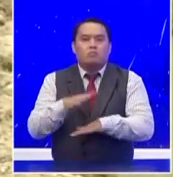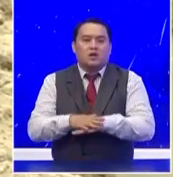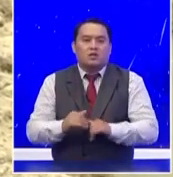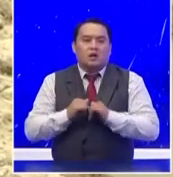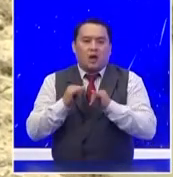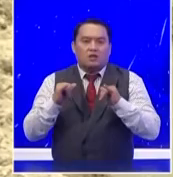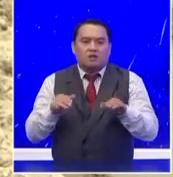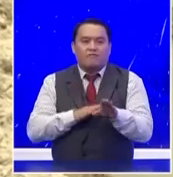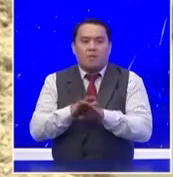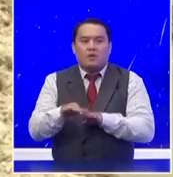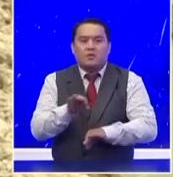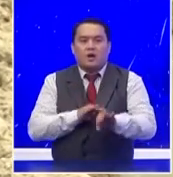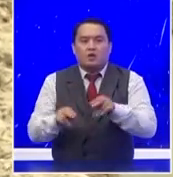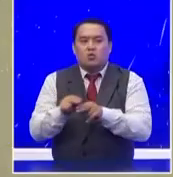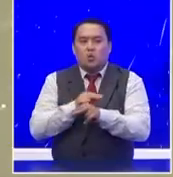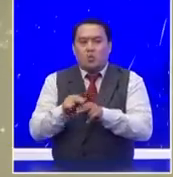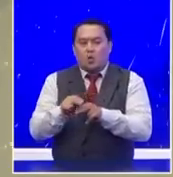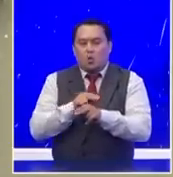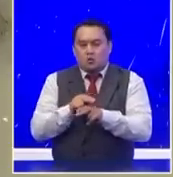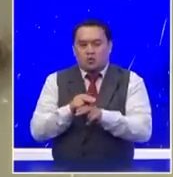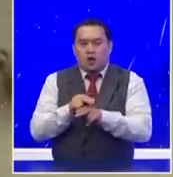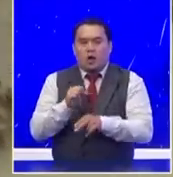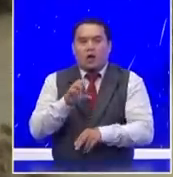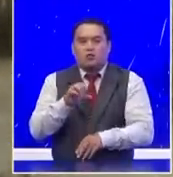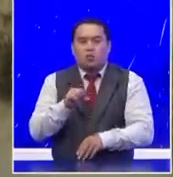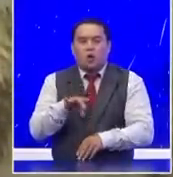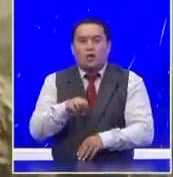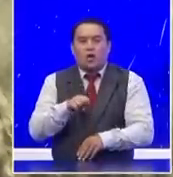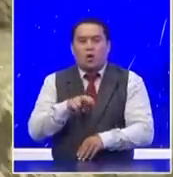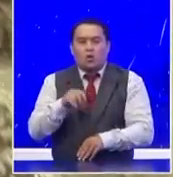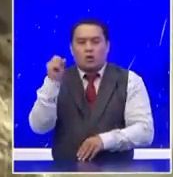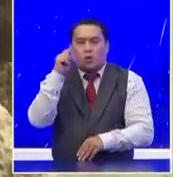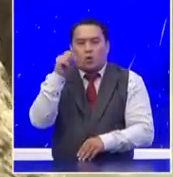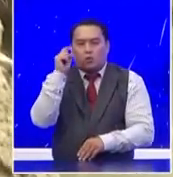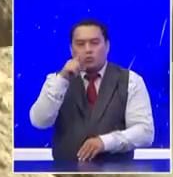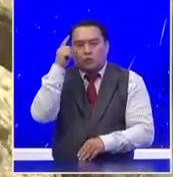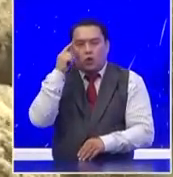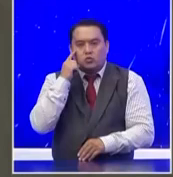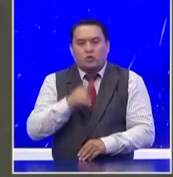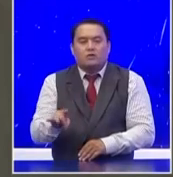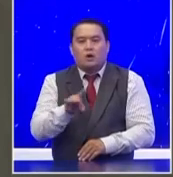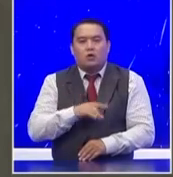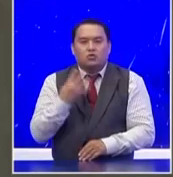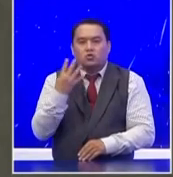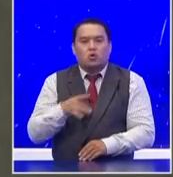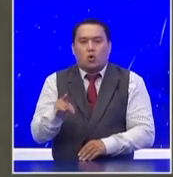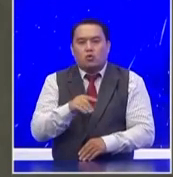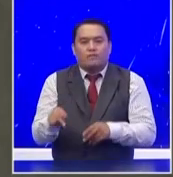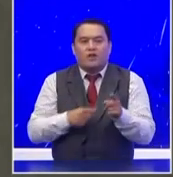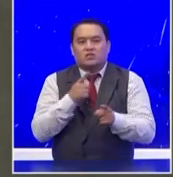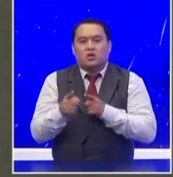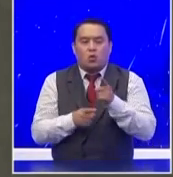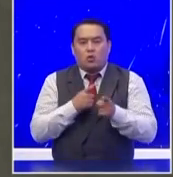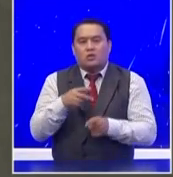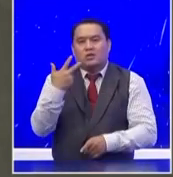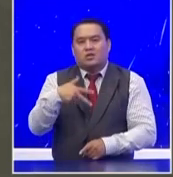развития реализуются проекты реконструкции оросительных сетей Аксусского, Алакольского, Искельдинского, Коксусского районов. Всего в этих 4 районах будет восстановлено